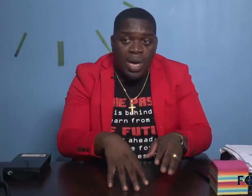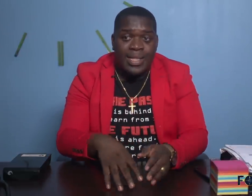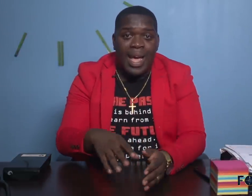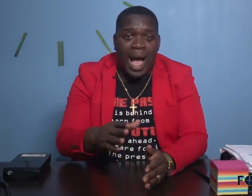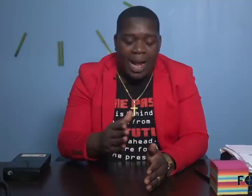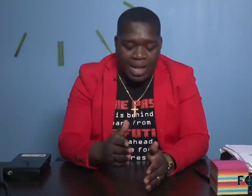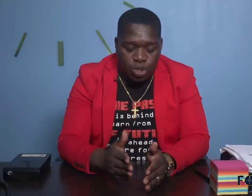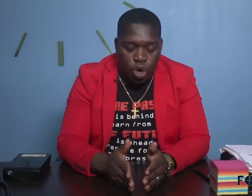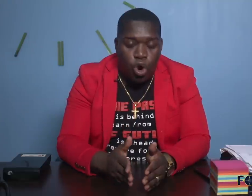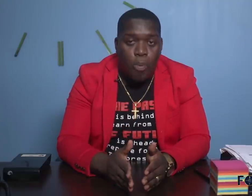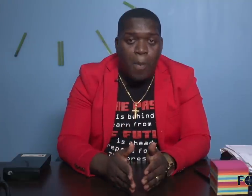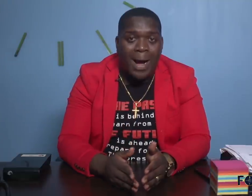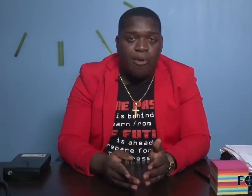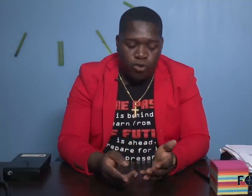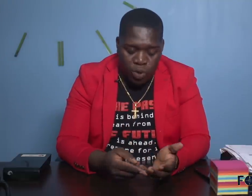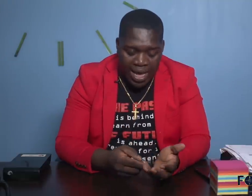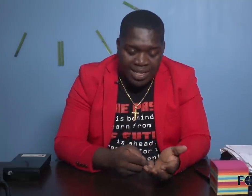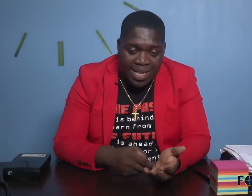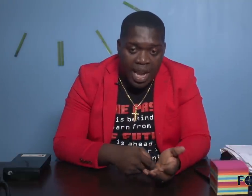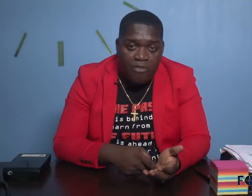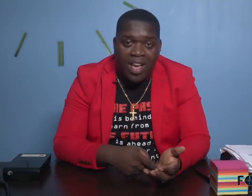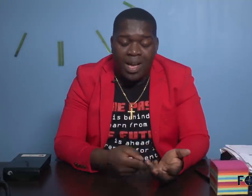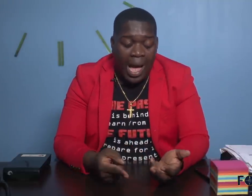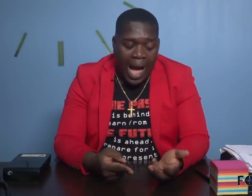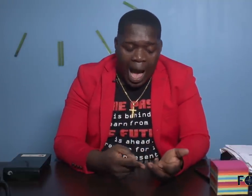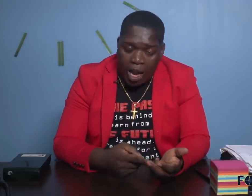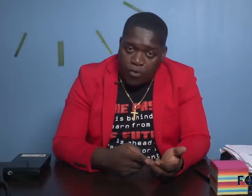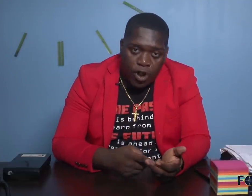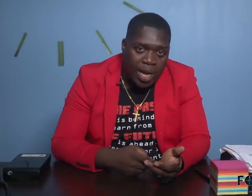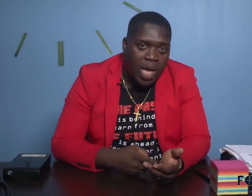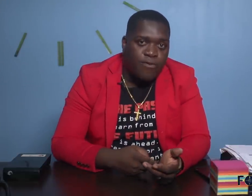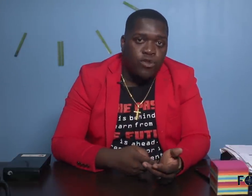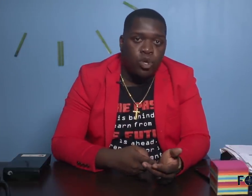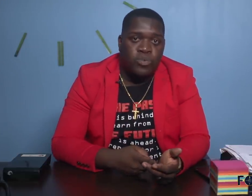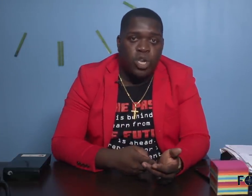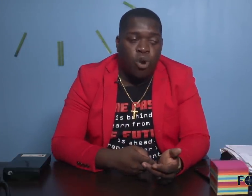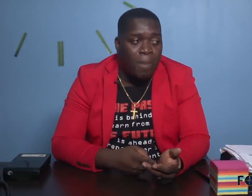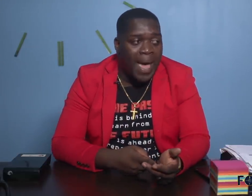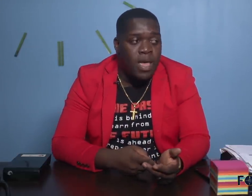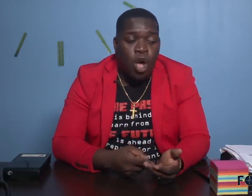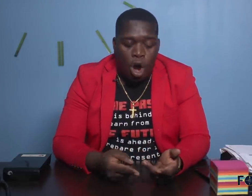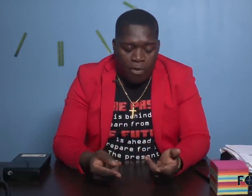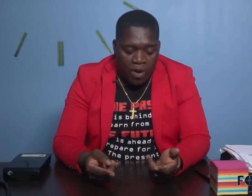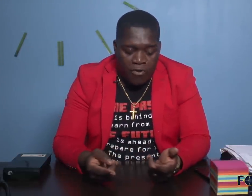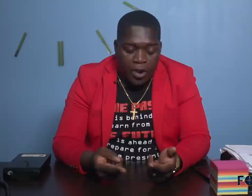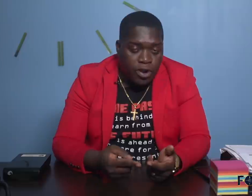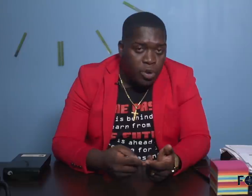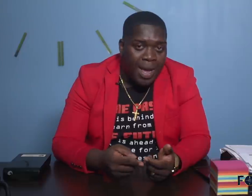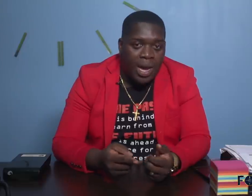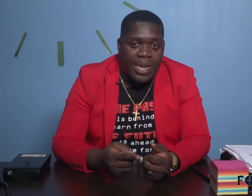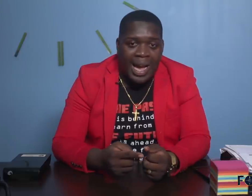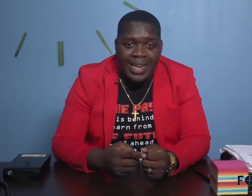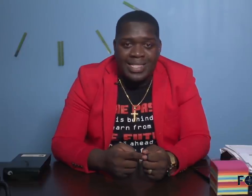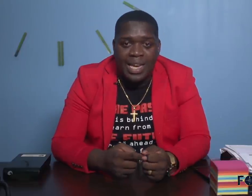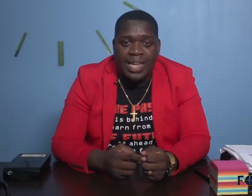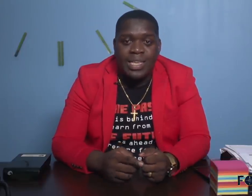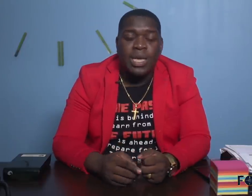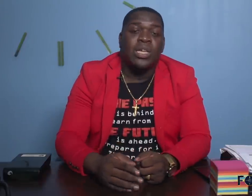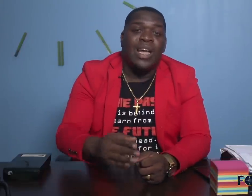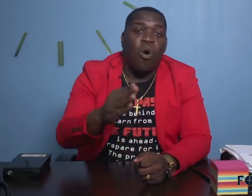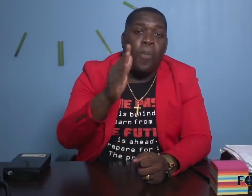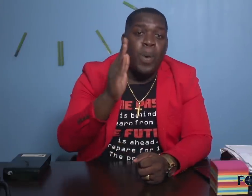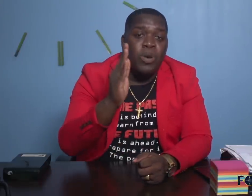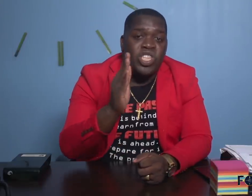osso. De a kantoro opo baka voor de inschrijvingen, aanvullingen en voor nieuwtje kom bij. Of een vernieuwing na de